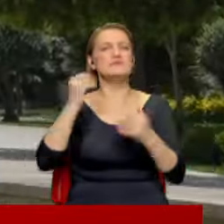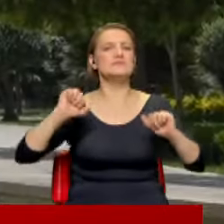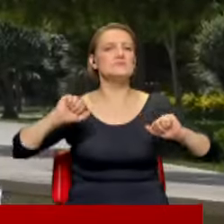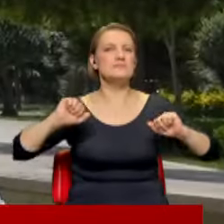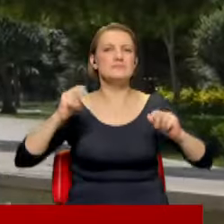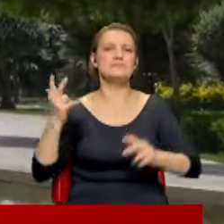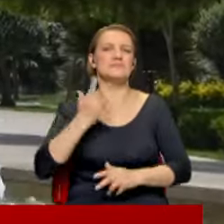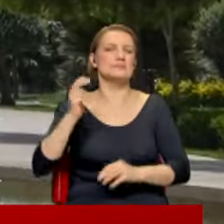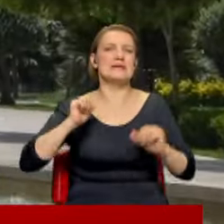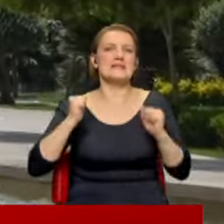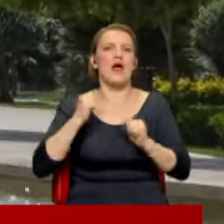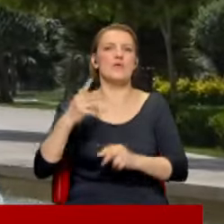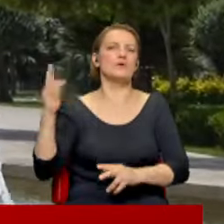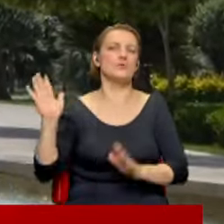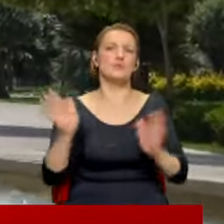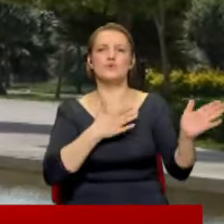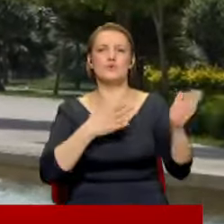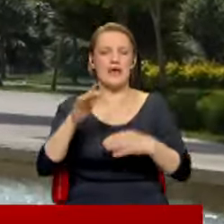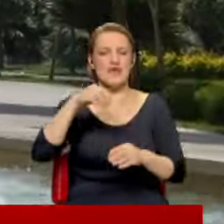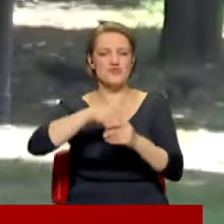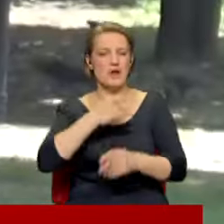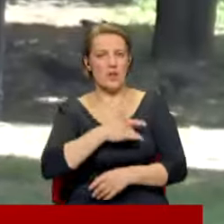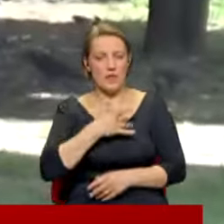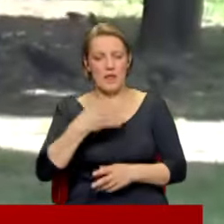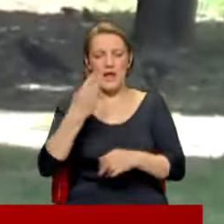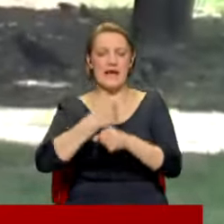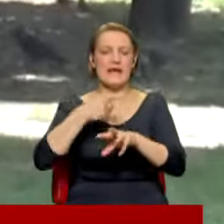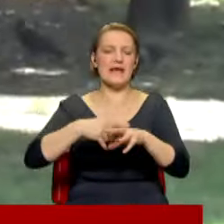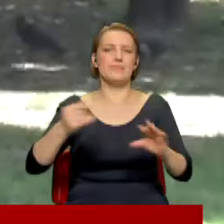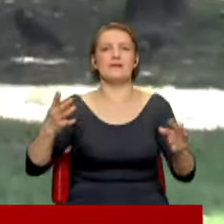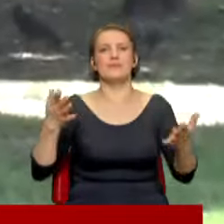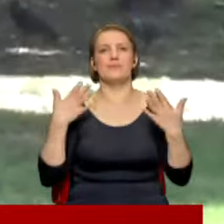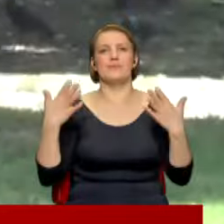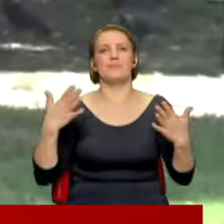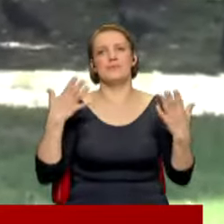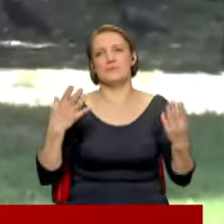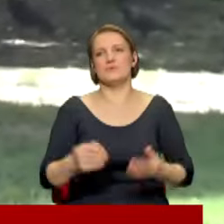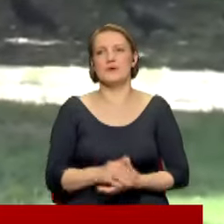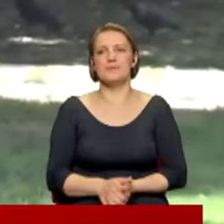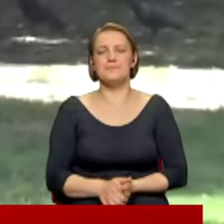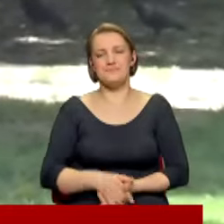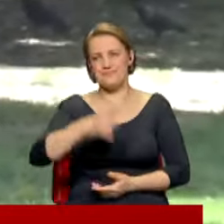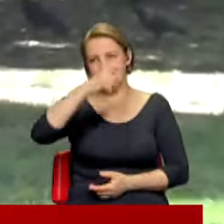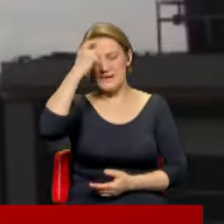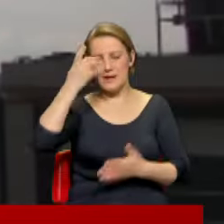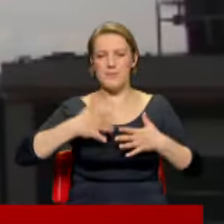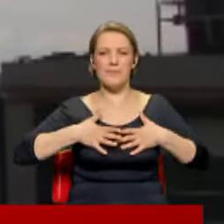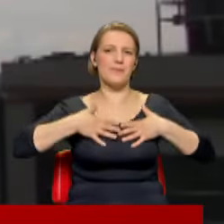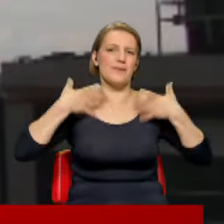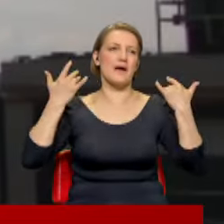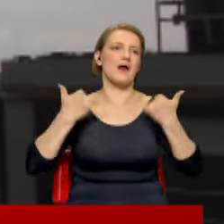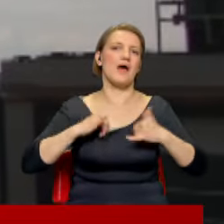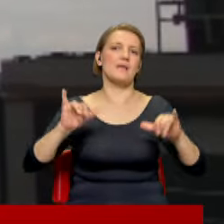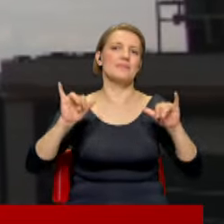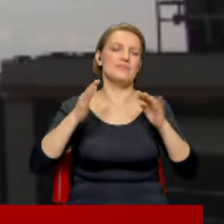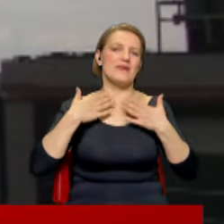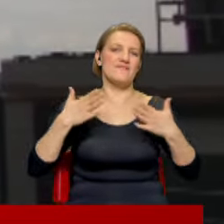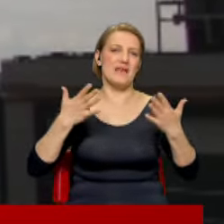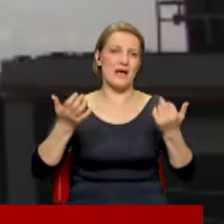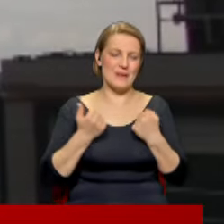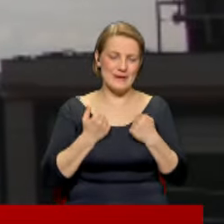İstanbul'a, Marmara'ya, Karadeniz'e, İç Anadolu ve Ege'ye serinlik getirecek. Sıcaktan bunalanlar rahat bir nefes